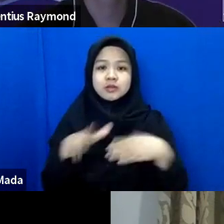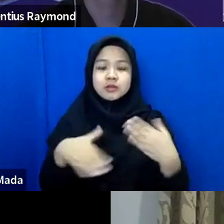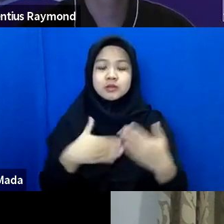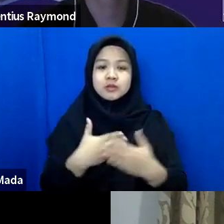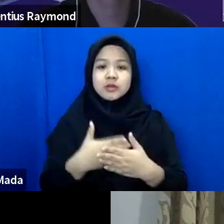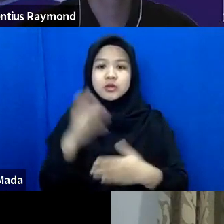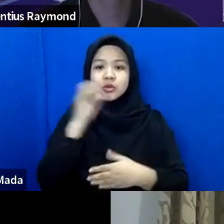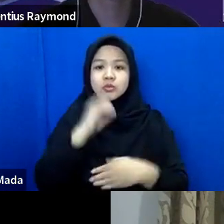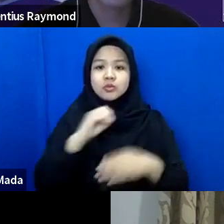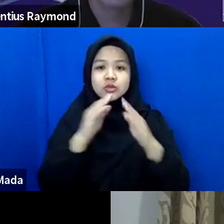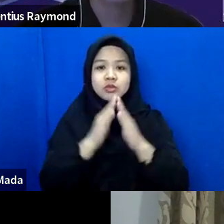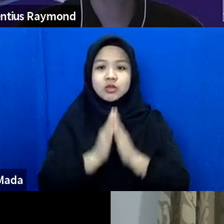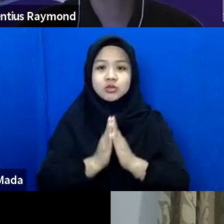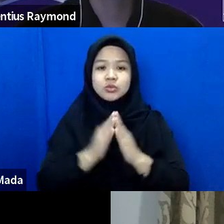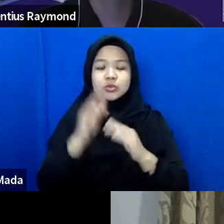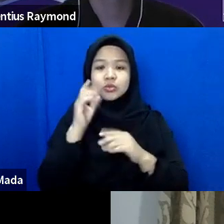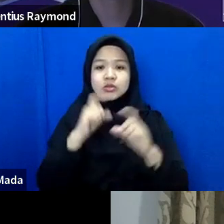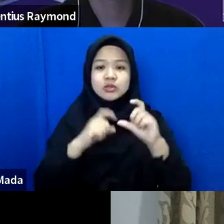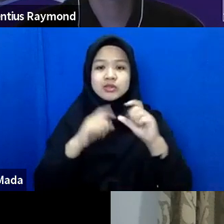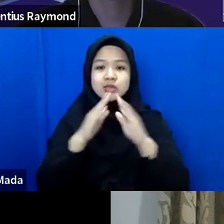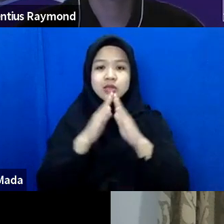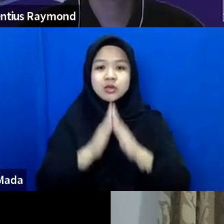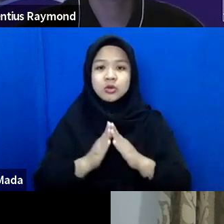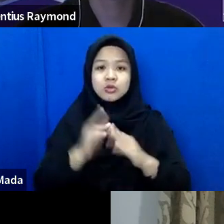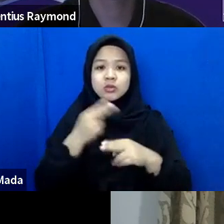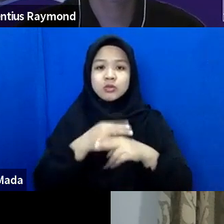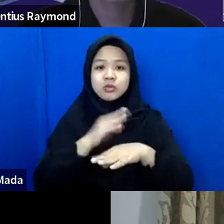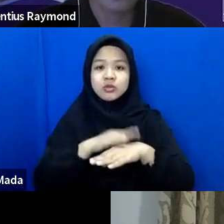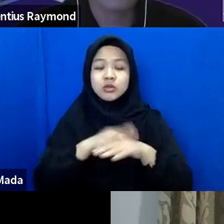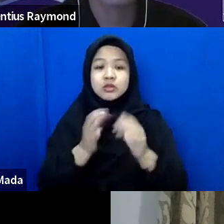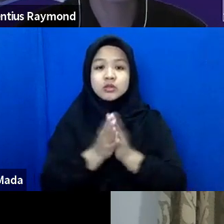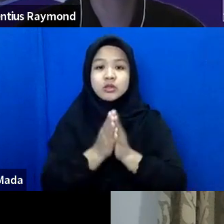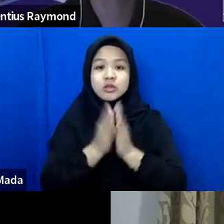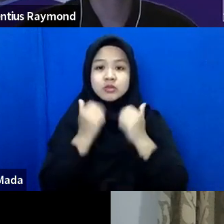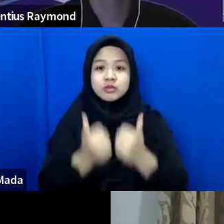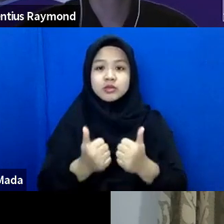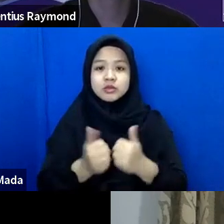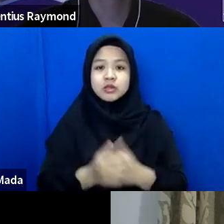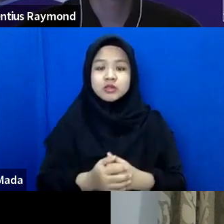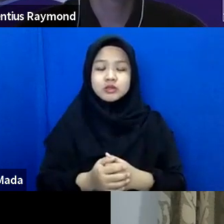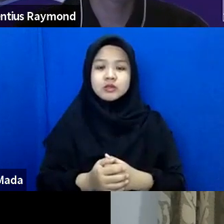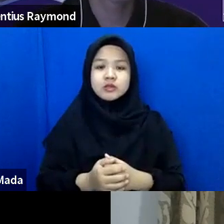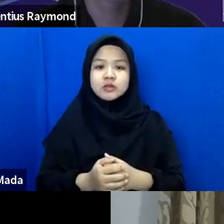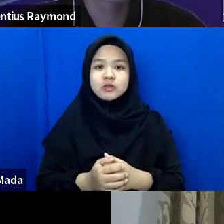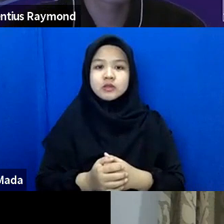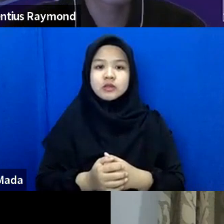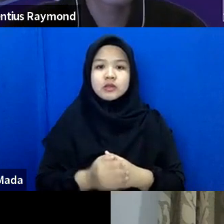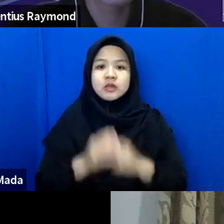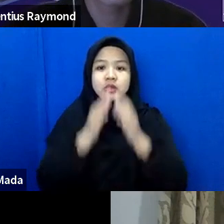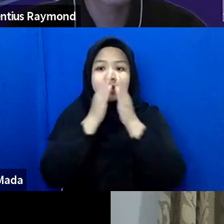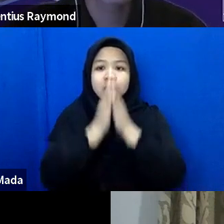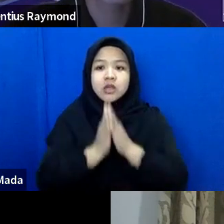ROM swastiastu Shalom ama budaya salam kebajikan Rahayu